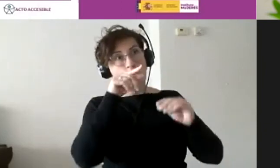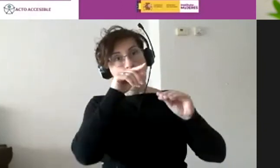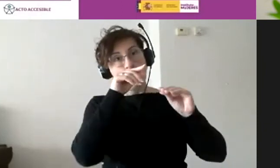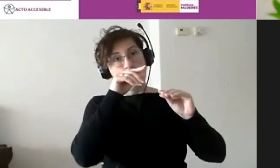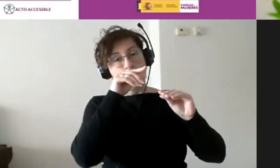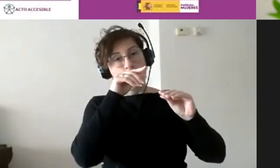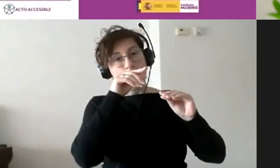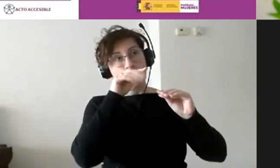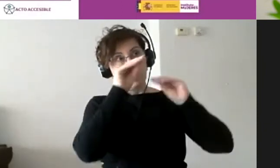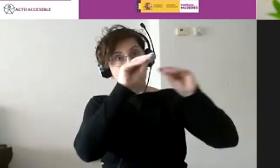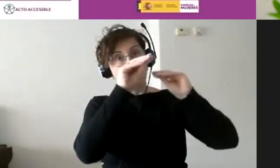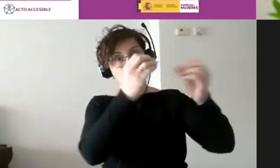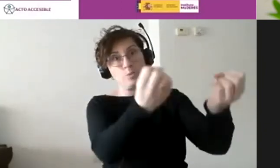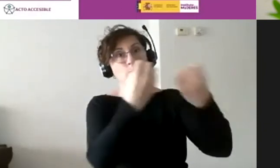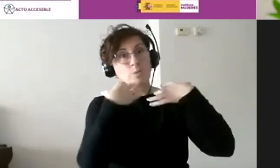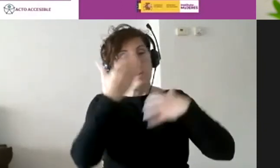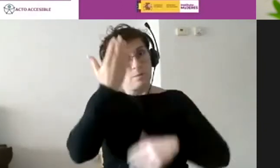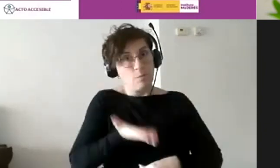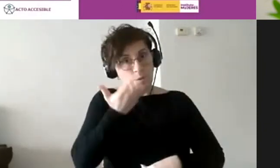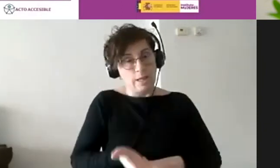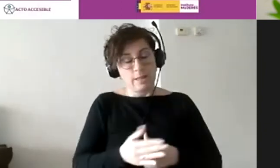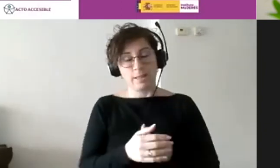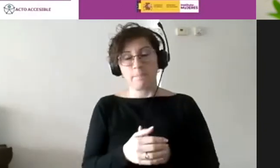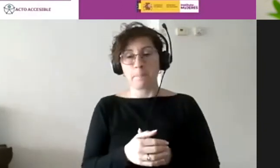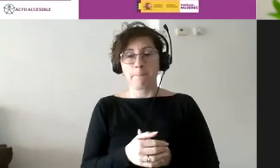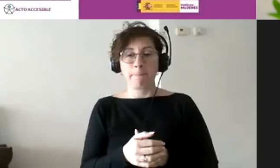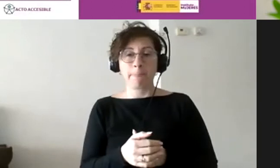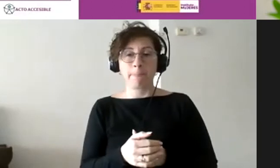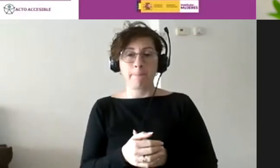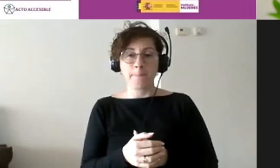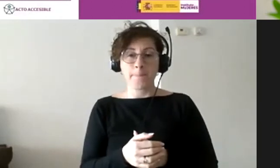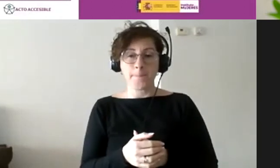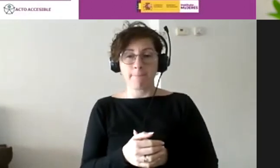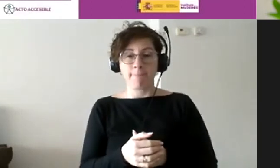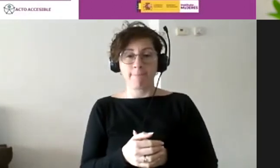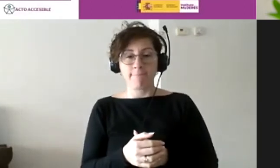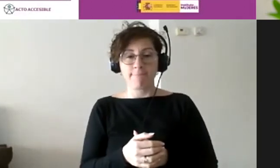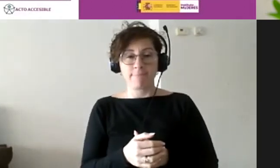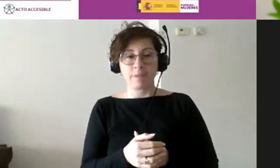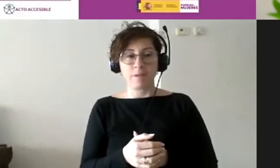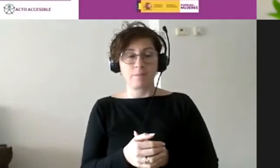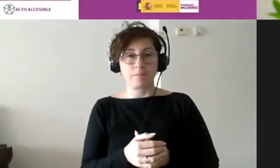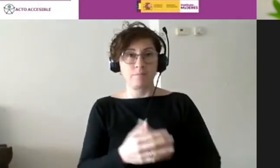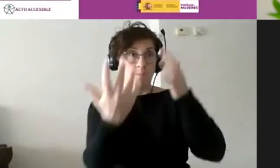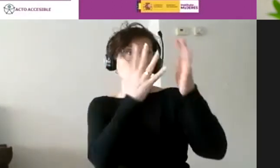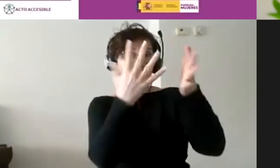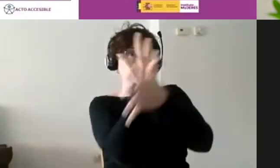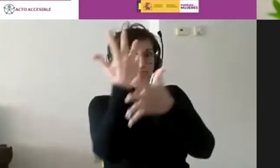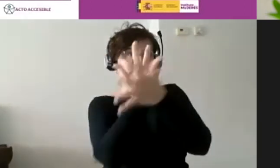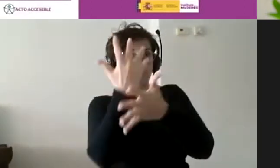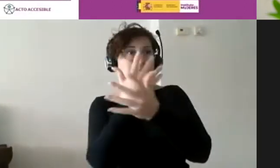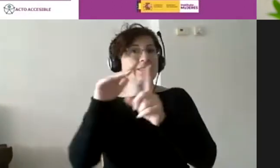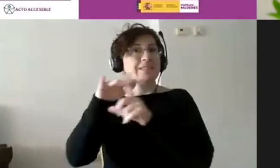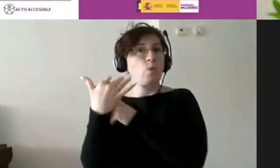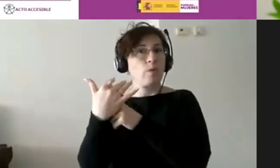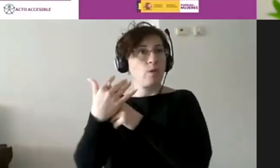ваш важливий виступ. For the information in relation with the situation for women with disabilities in your